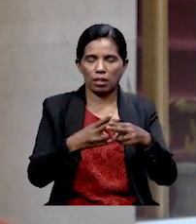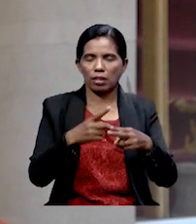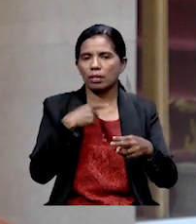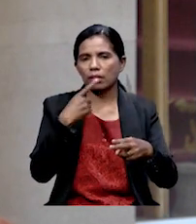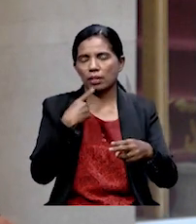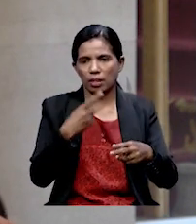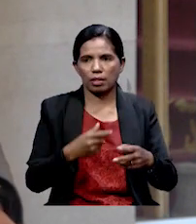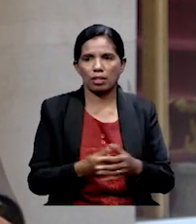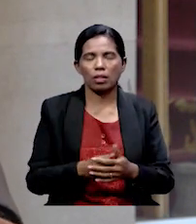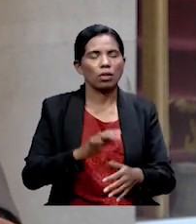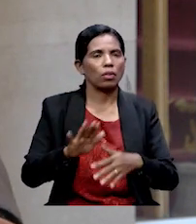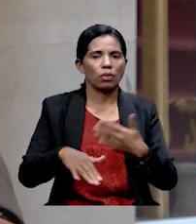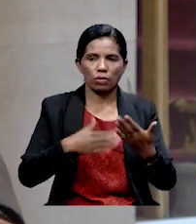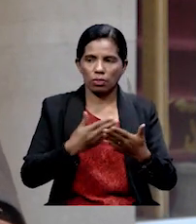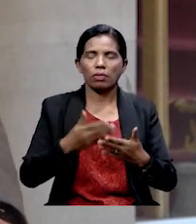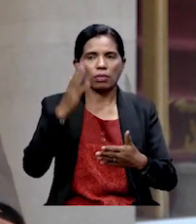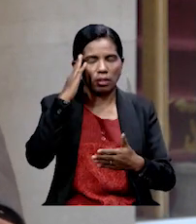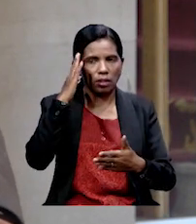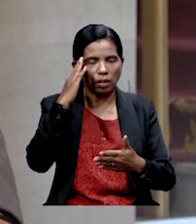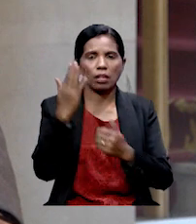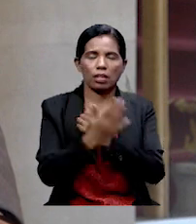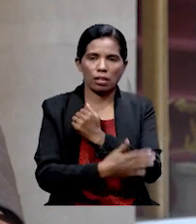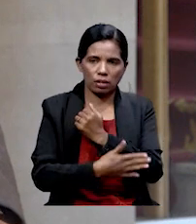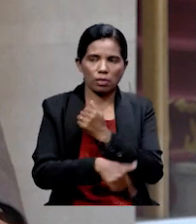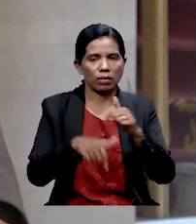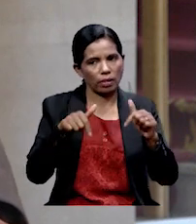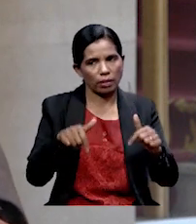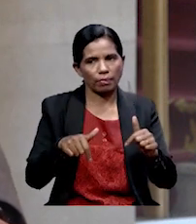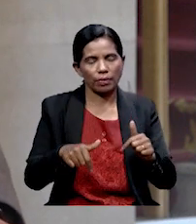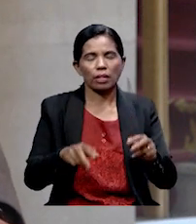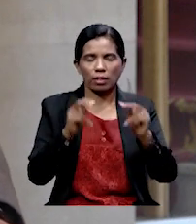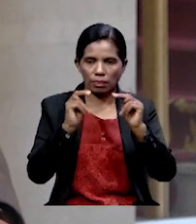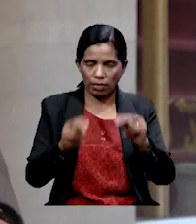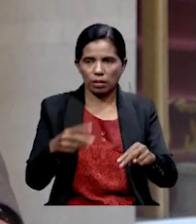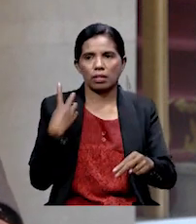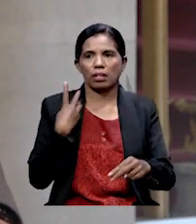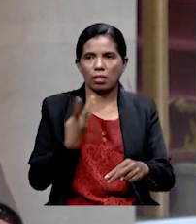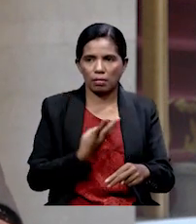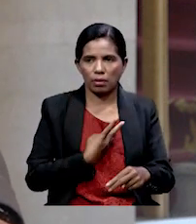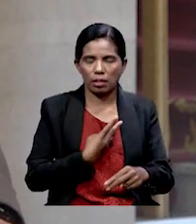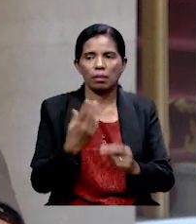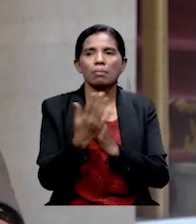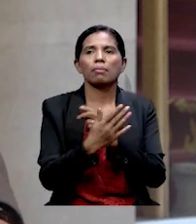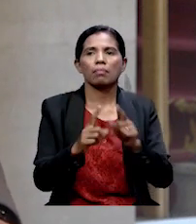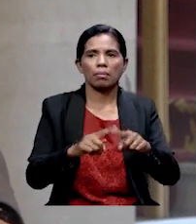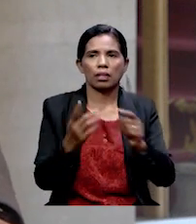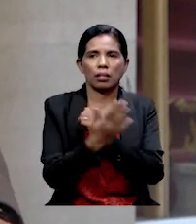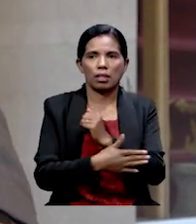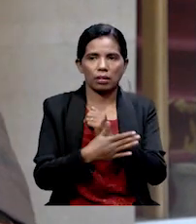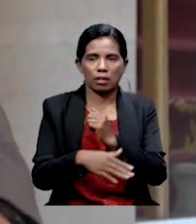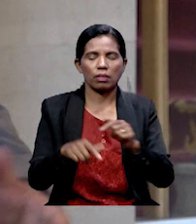sedet mas hutu tu ate ne kate rai dane si persisa ami mas rai dane mas persisa ami atu